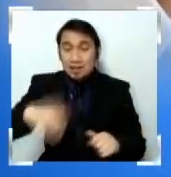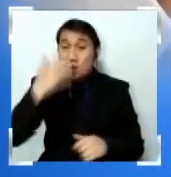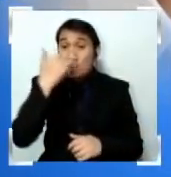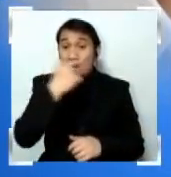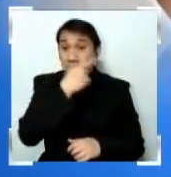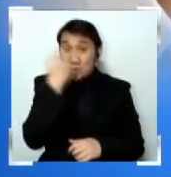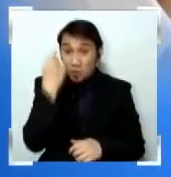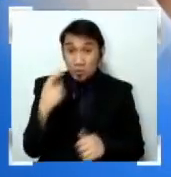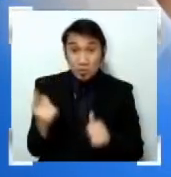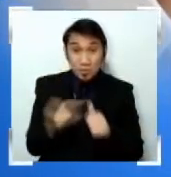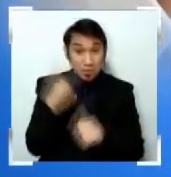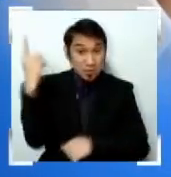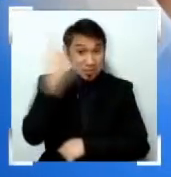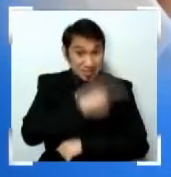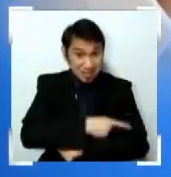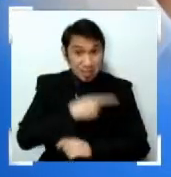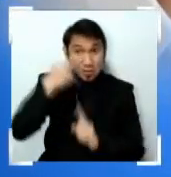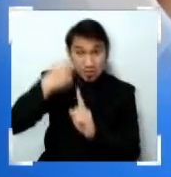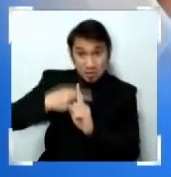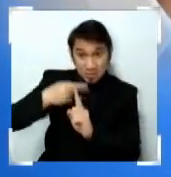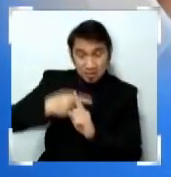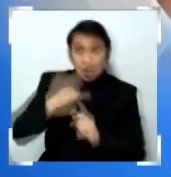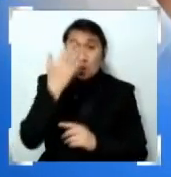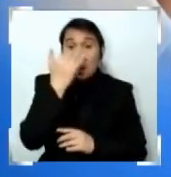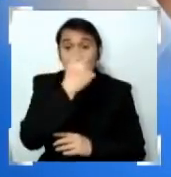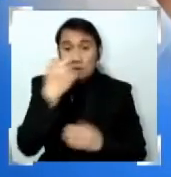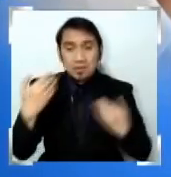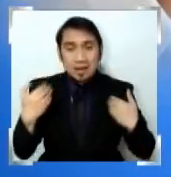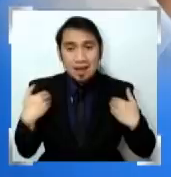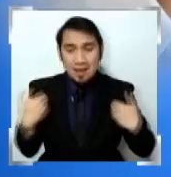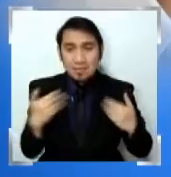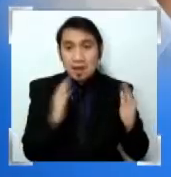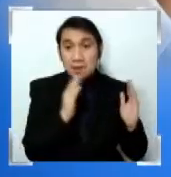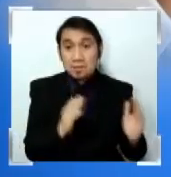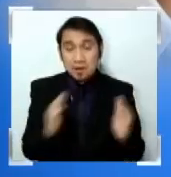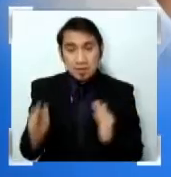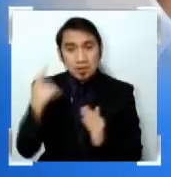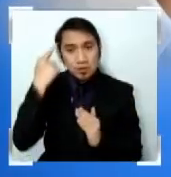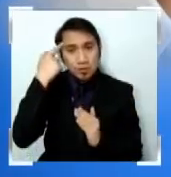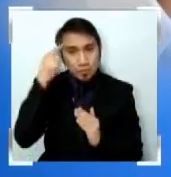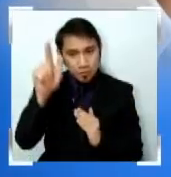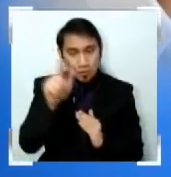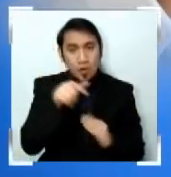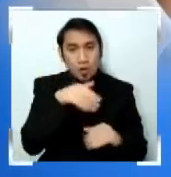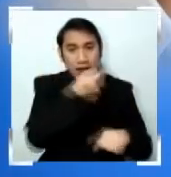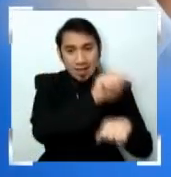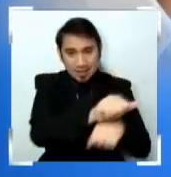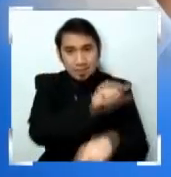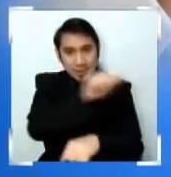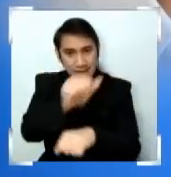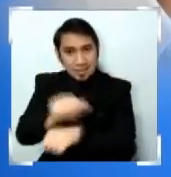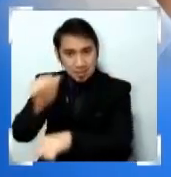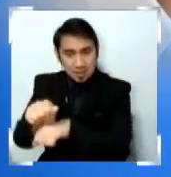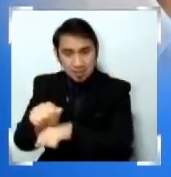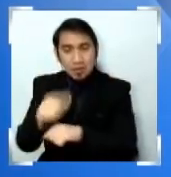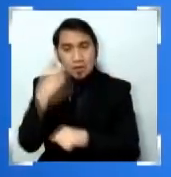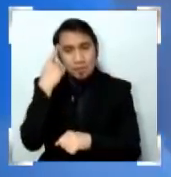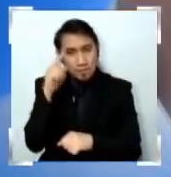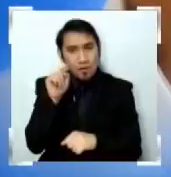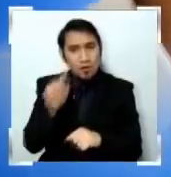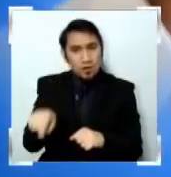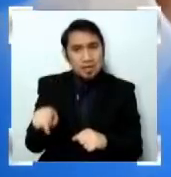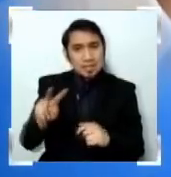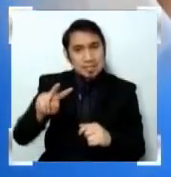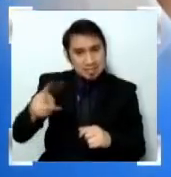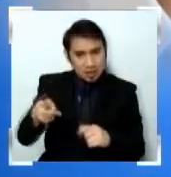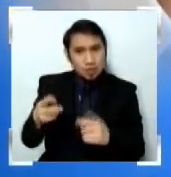the day of the month, nagkakaroon po sila ng tinatawag na preparation for deployment. So nagde-deploy po sila sa mga second week pa po. And